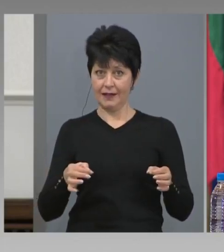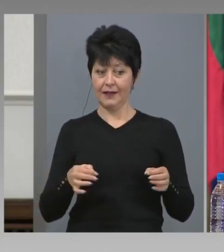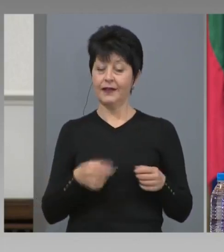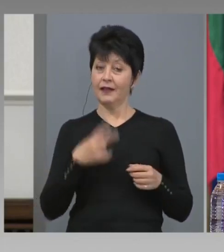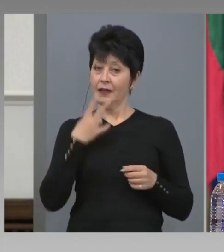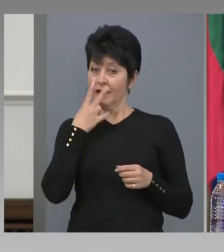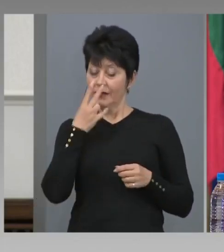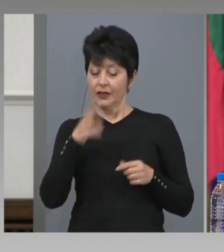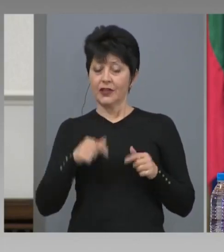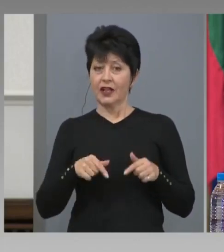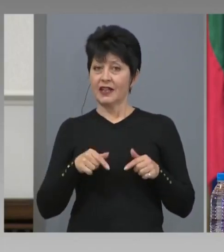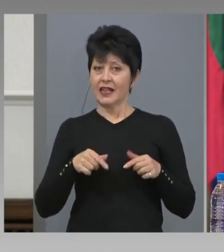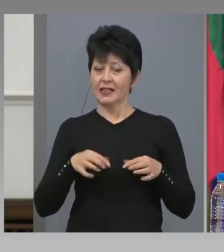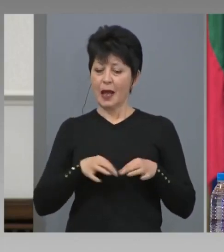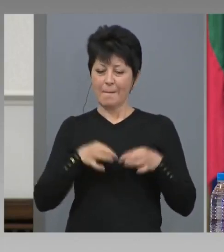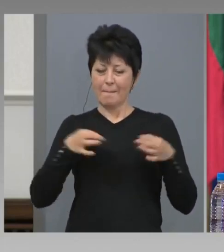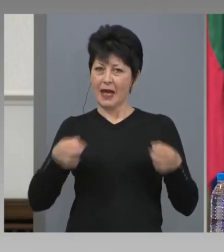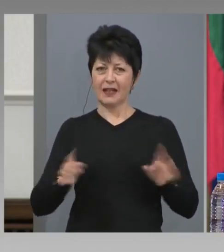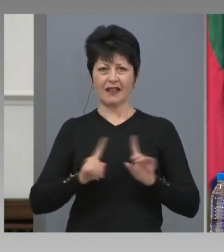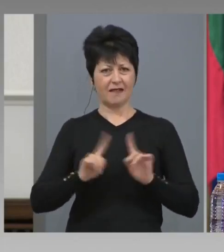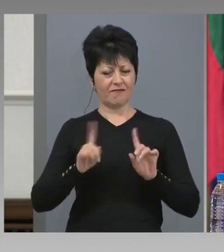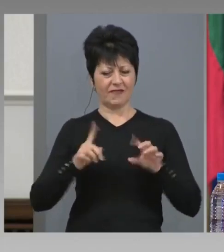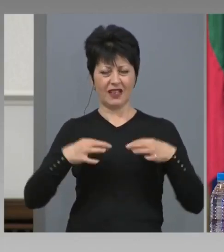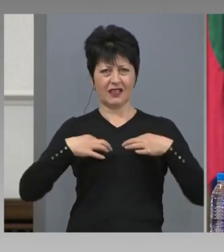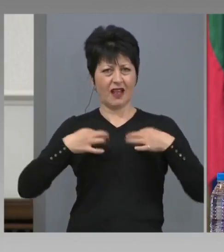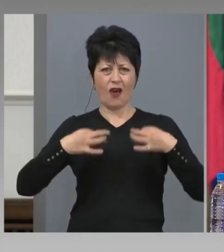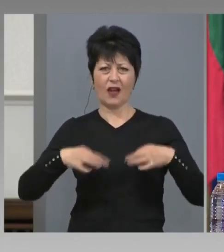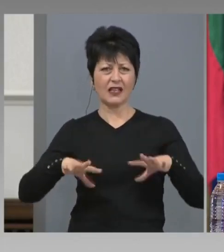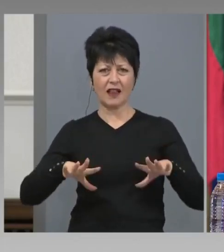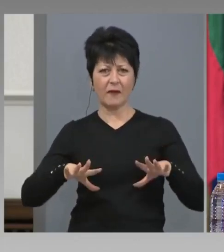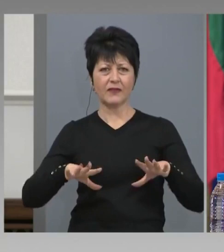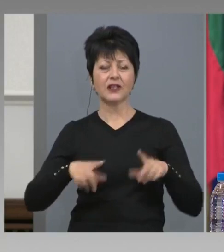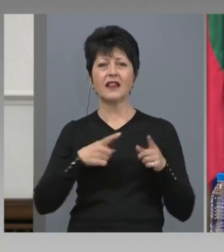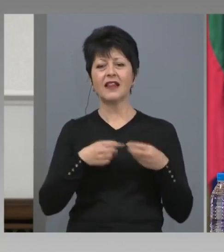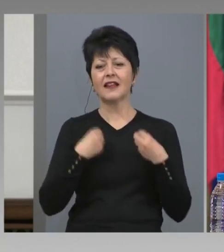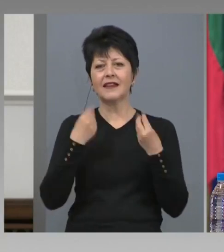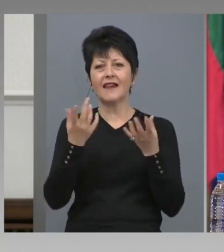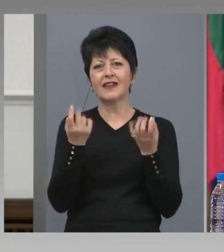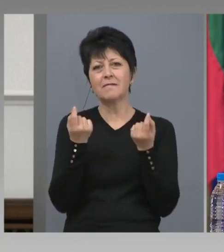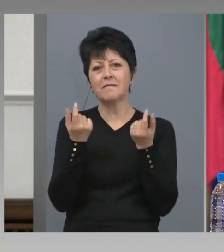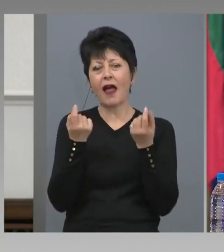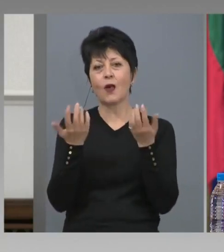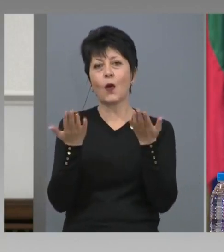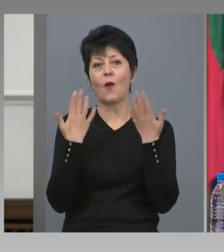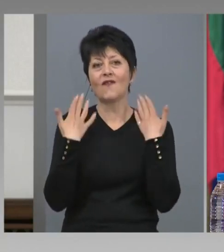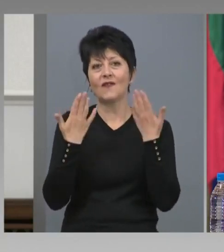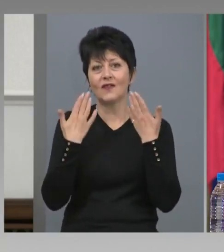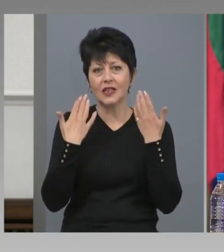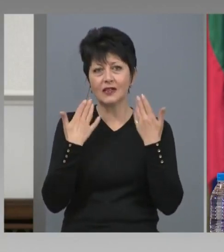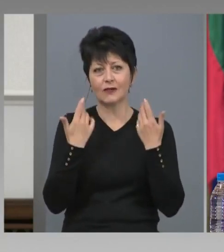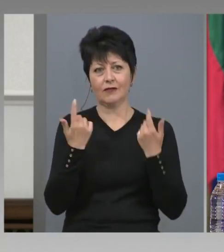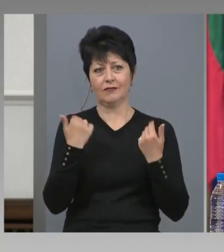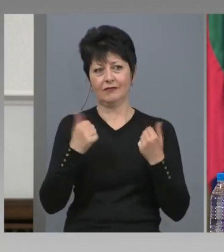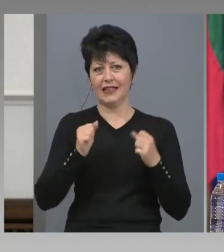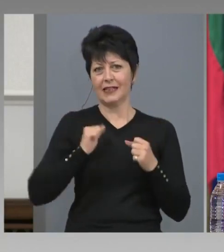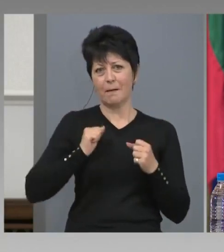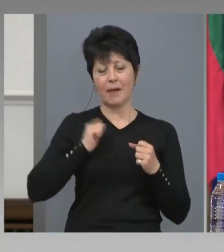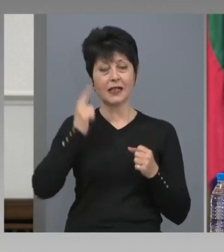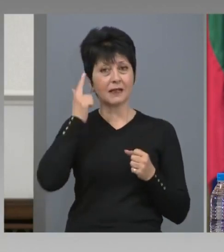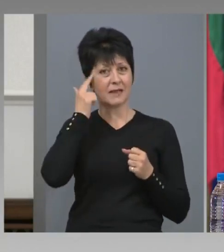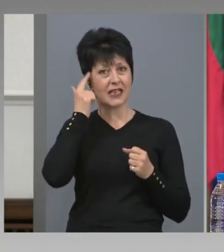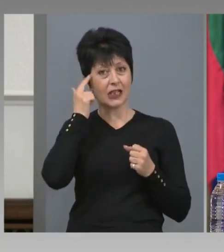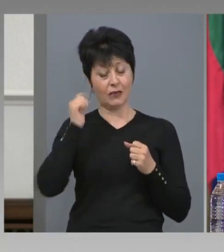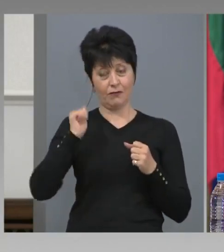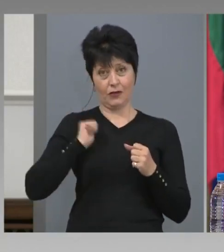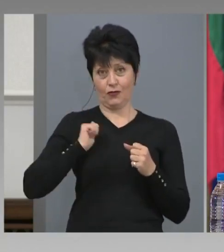са отхлабващи. Те дават въздух, простор и възможност да стадим и психическото здраве. Нито